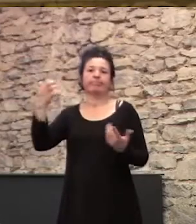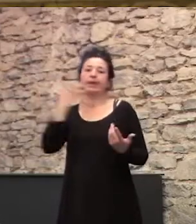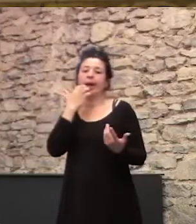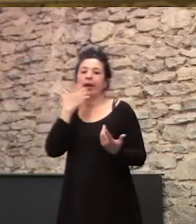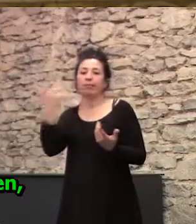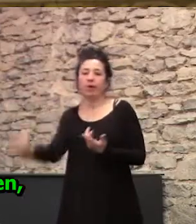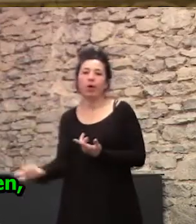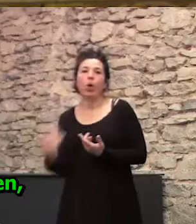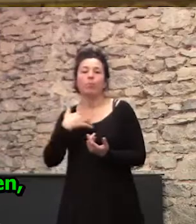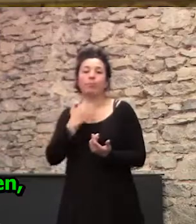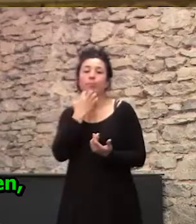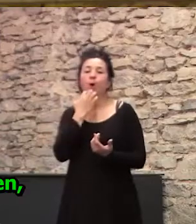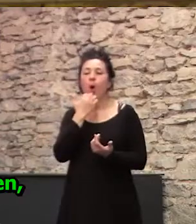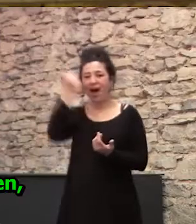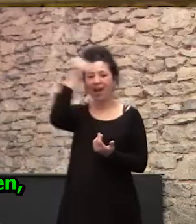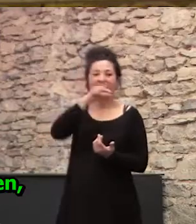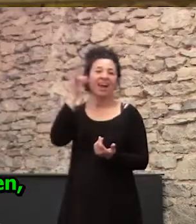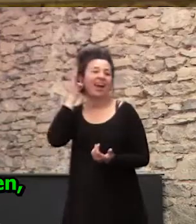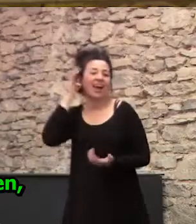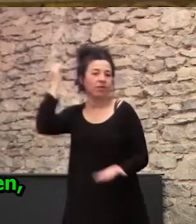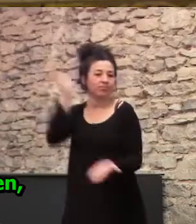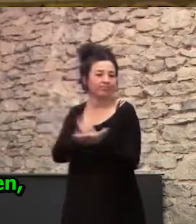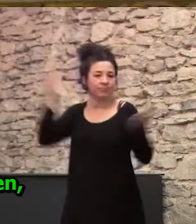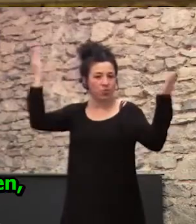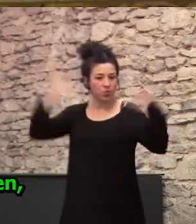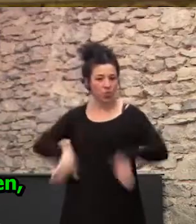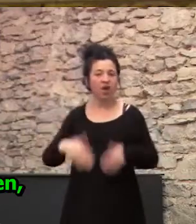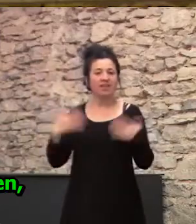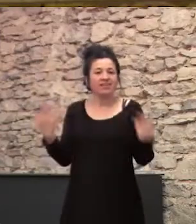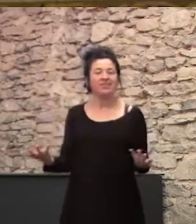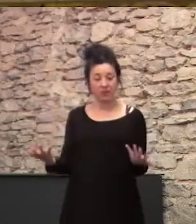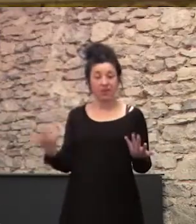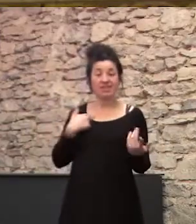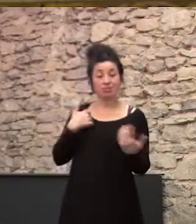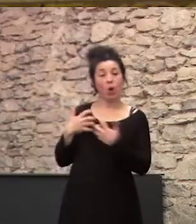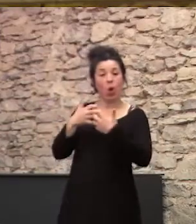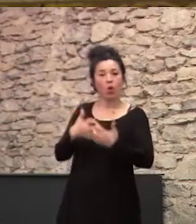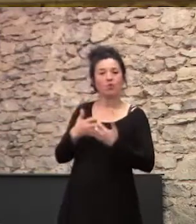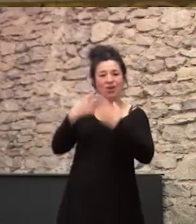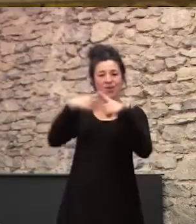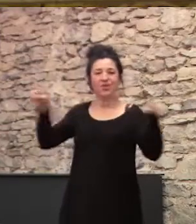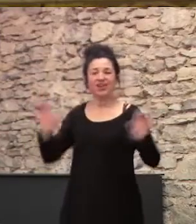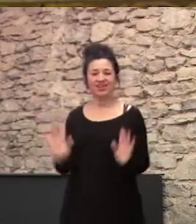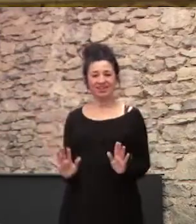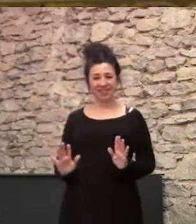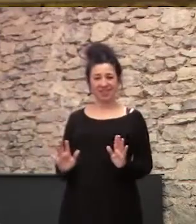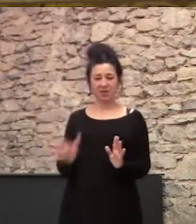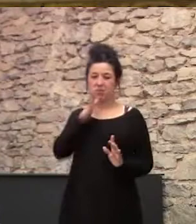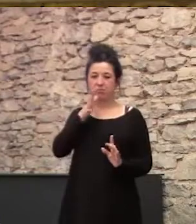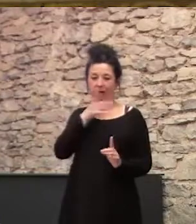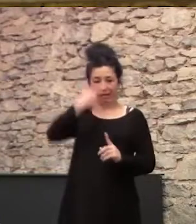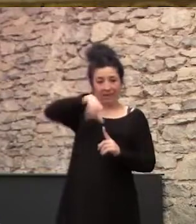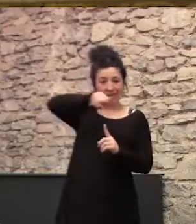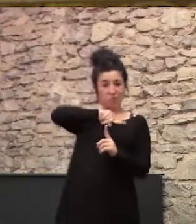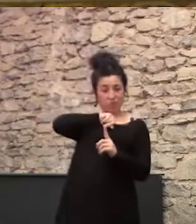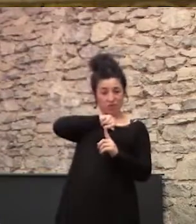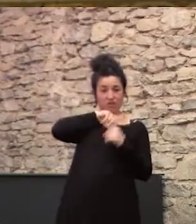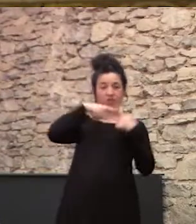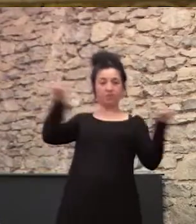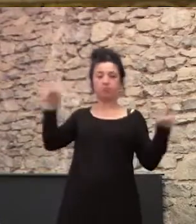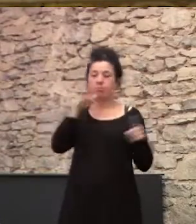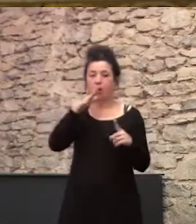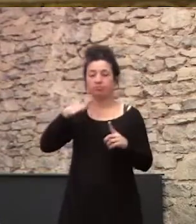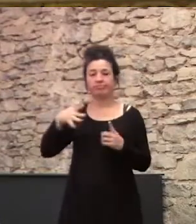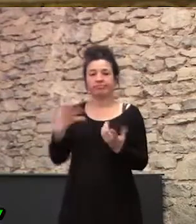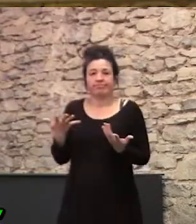adibidez borroka hoiek beste borroka batzuk bai egon baduden arren ba hoiek adibidez direla in gure inguruko erdaretan sekulako pisu